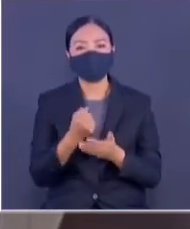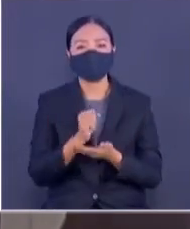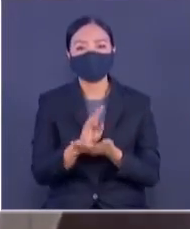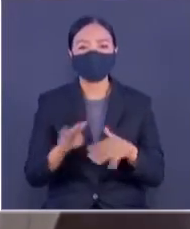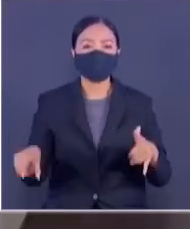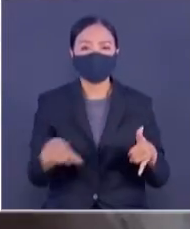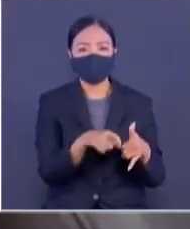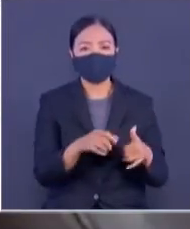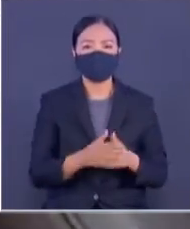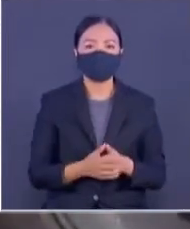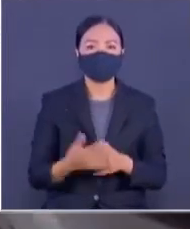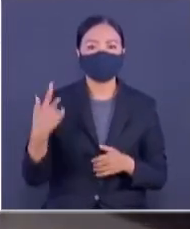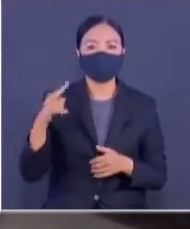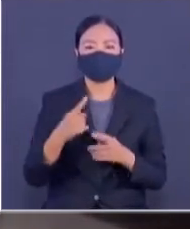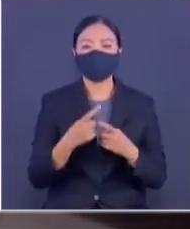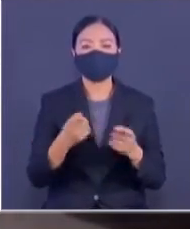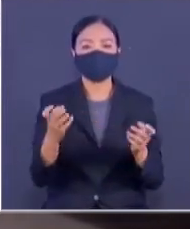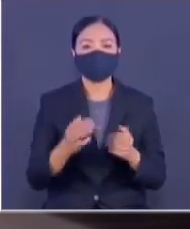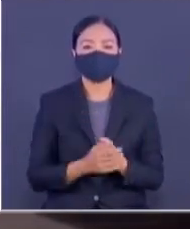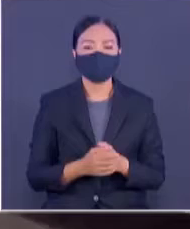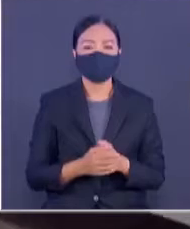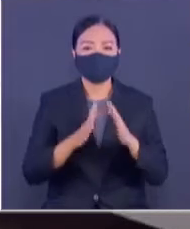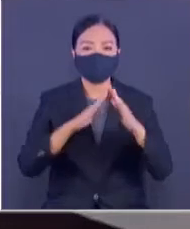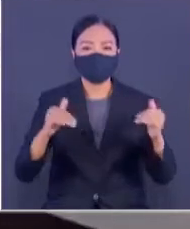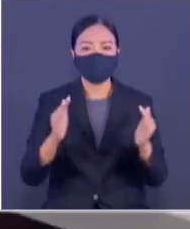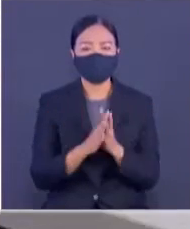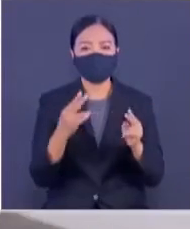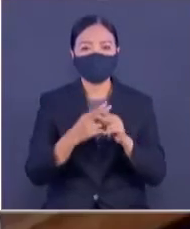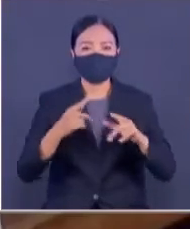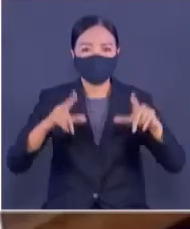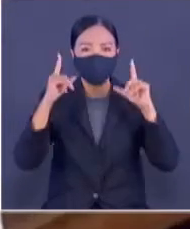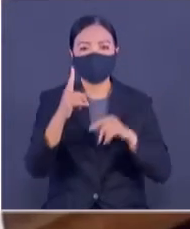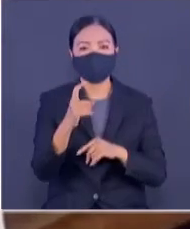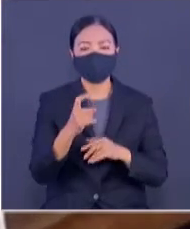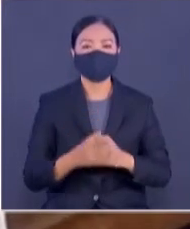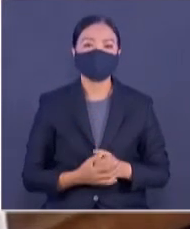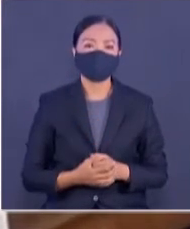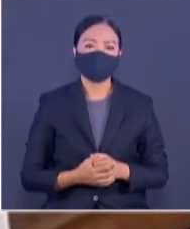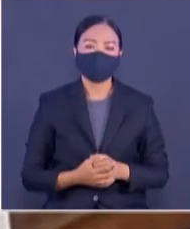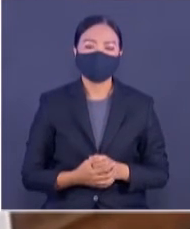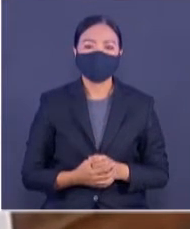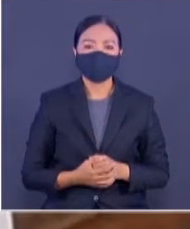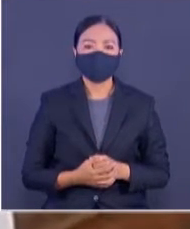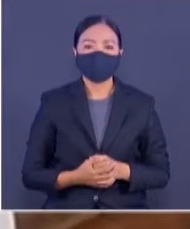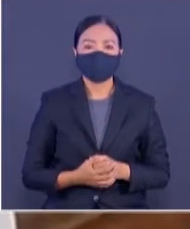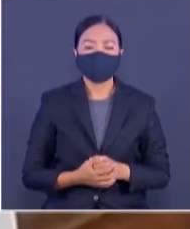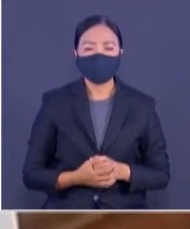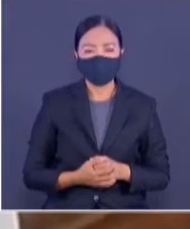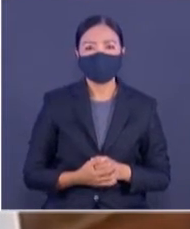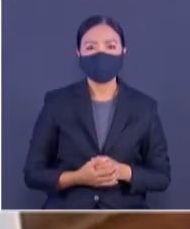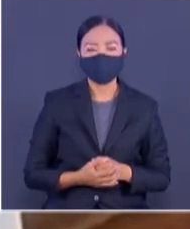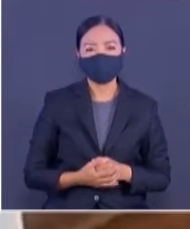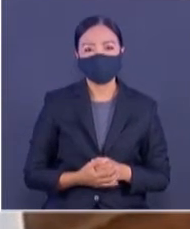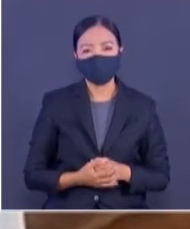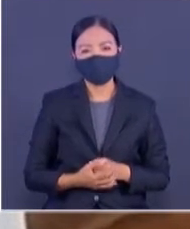ำบัตรก็เสียประโยชน์ไม่ได้เลย ก็ทำบัตรเสียด้วย ครับ คือเวลาที่โอนไปแล้วก็ไปเห็นว่าเป็น